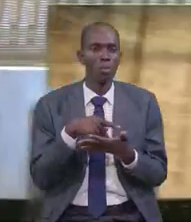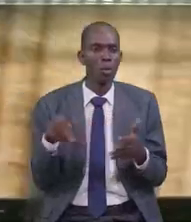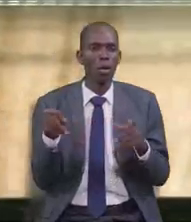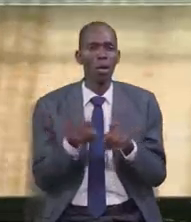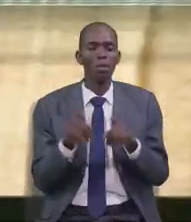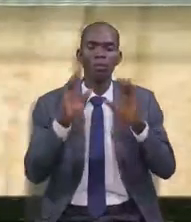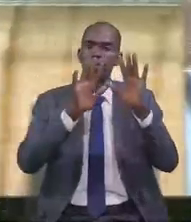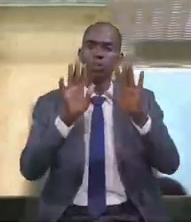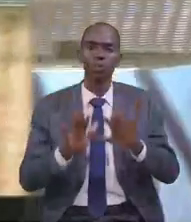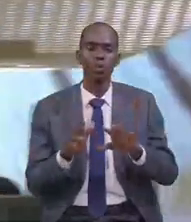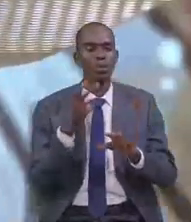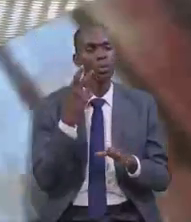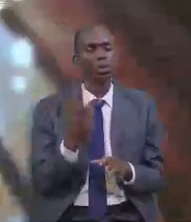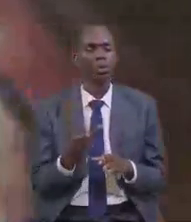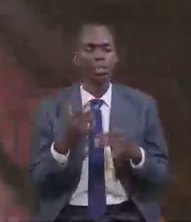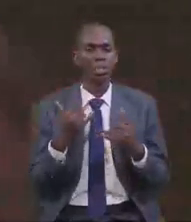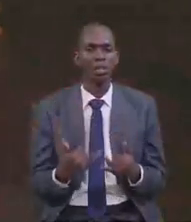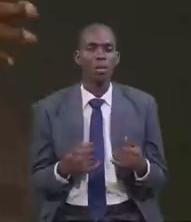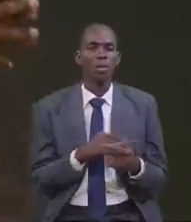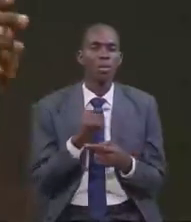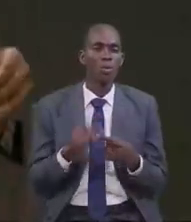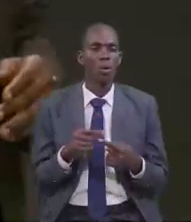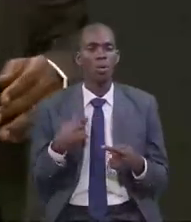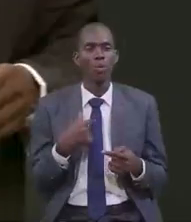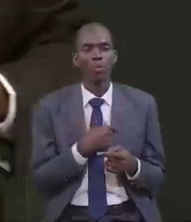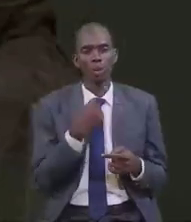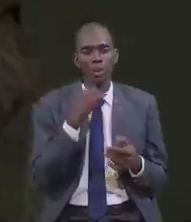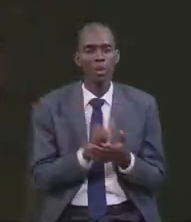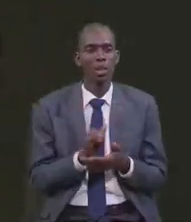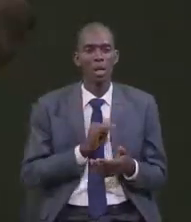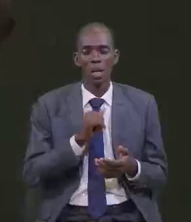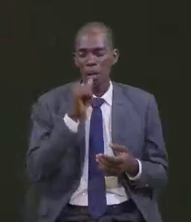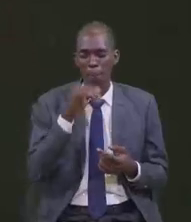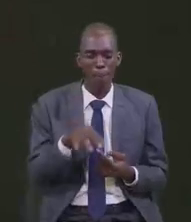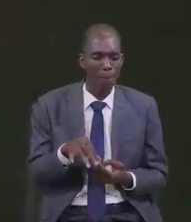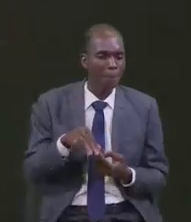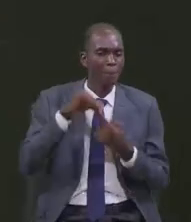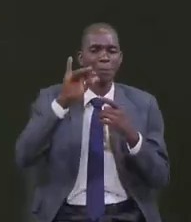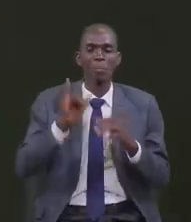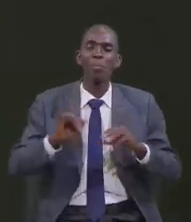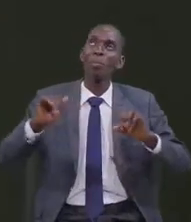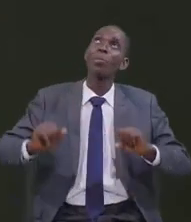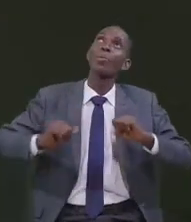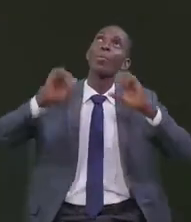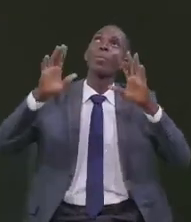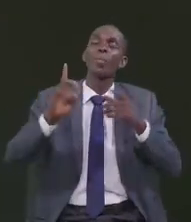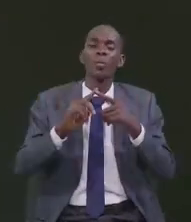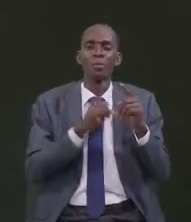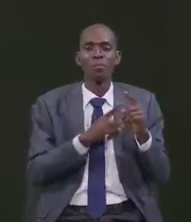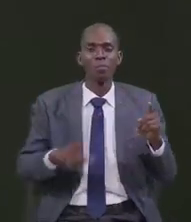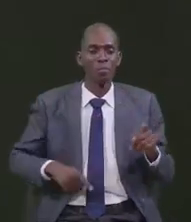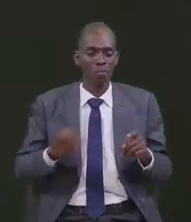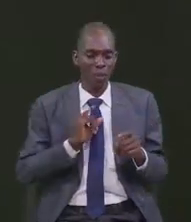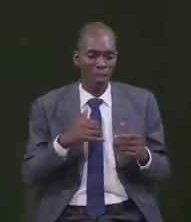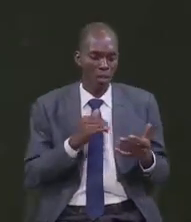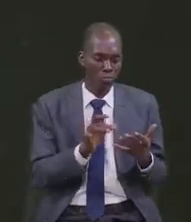plus pur, tu dois être plus pur. Tu dis que je suis consacré au Seigneur, que j'ai choisi mon église d'être